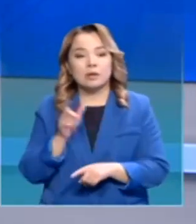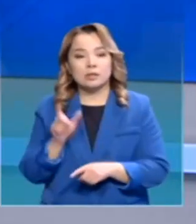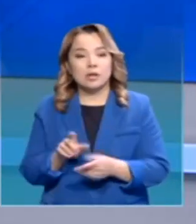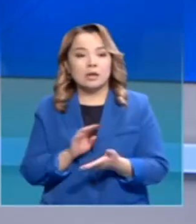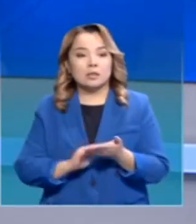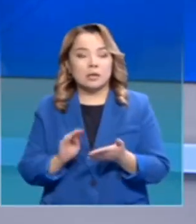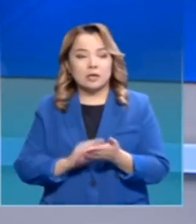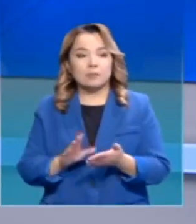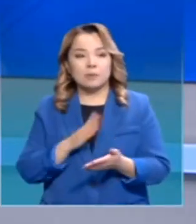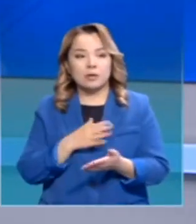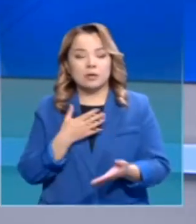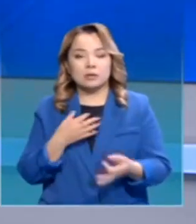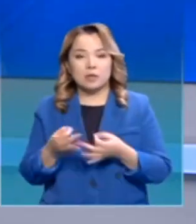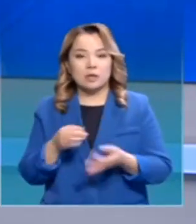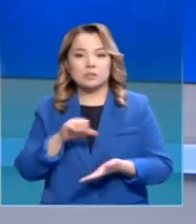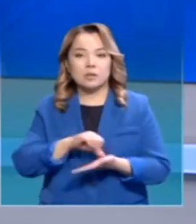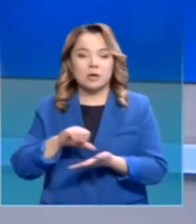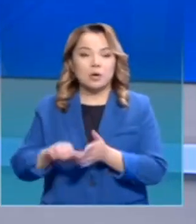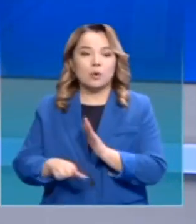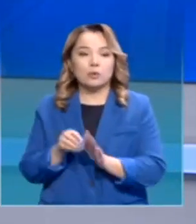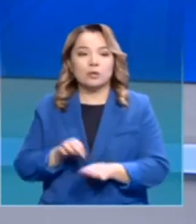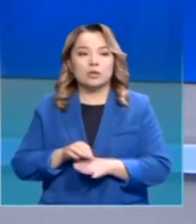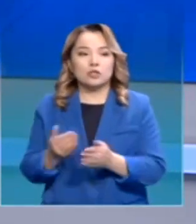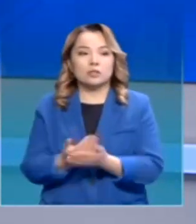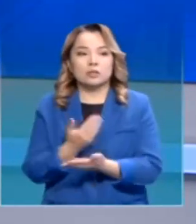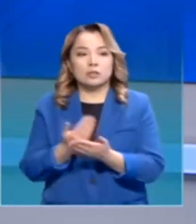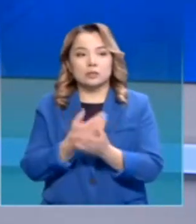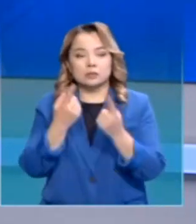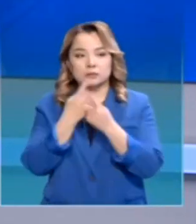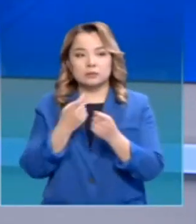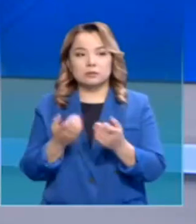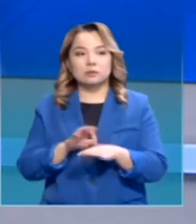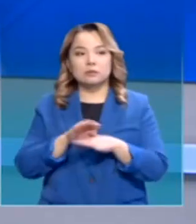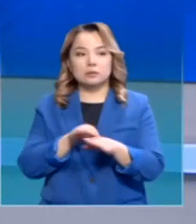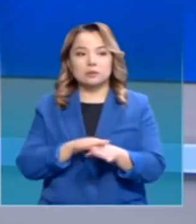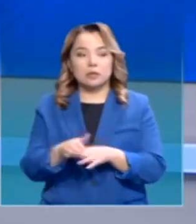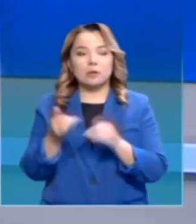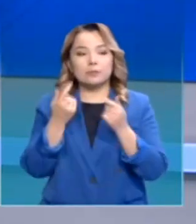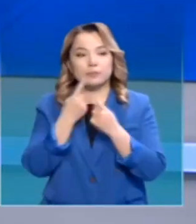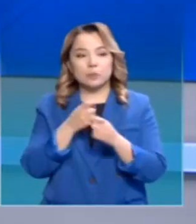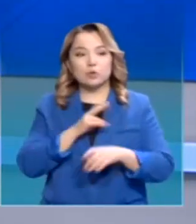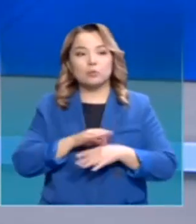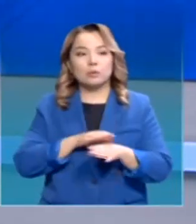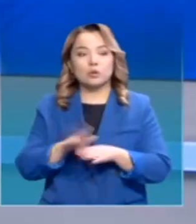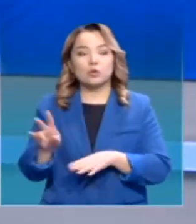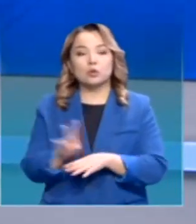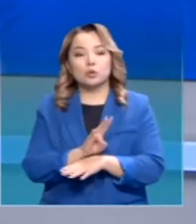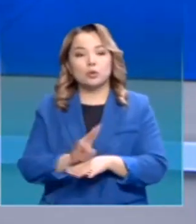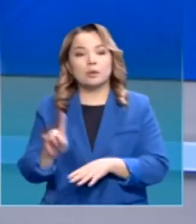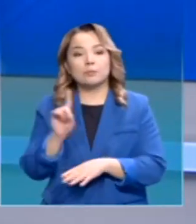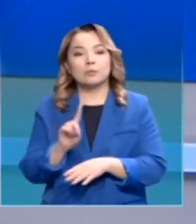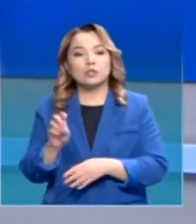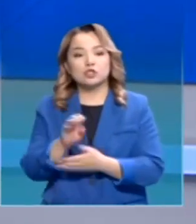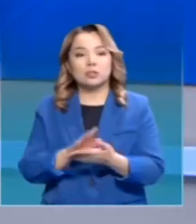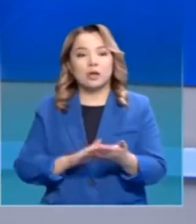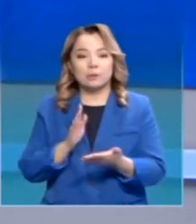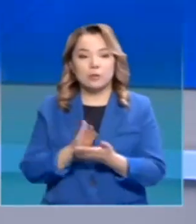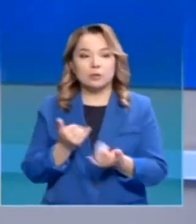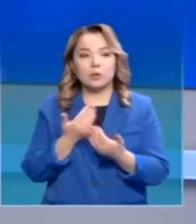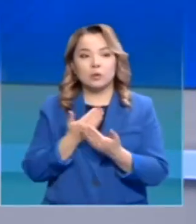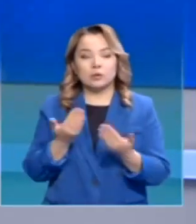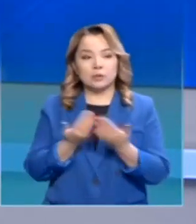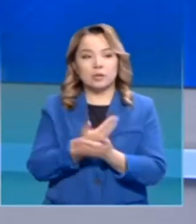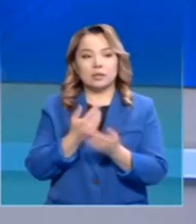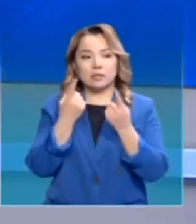таң сәріден сайлау учаскелерінен соңғы жаңалықтарды жеткізуде. Ақпараттың жұмысы түнгі 1-ге дейін жалғасады. Ендеше соңғы